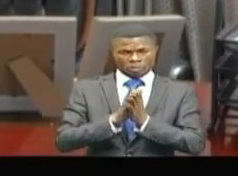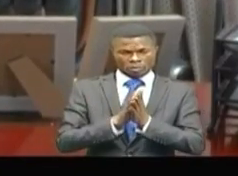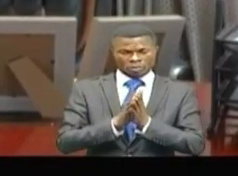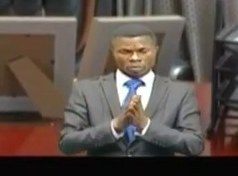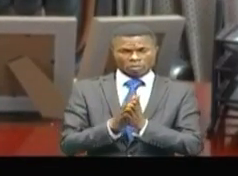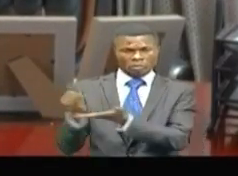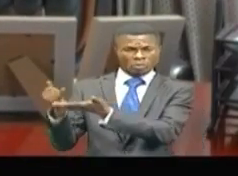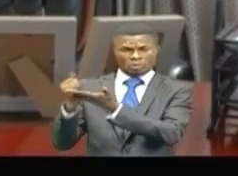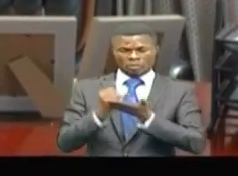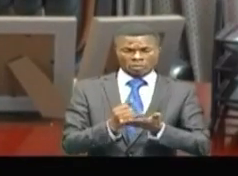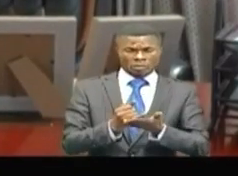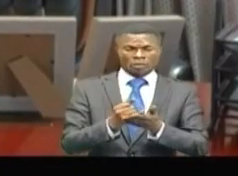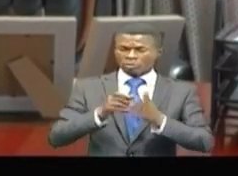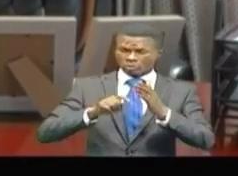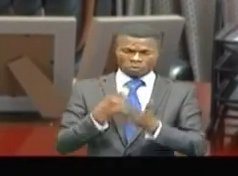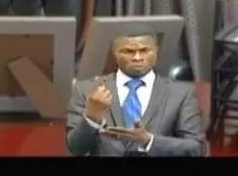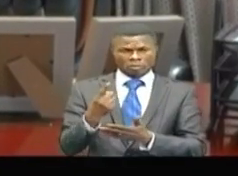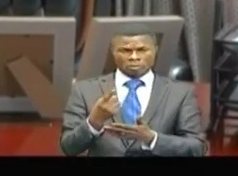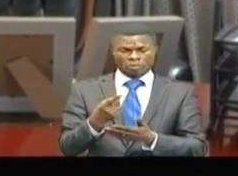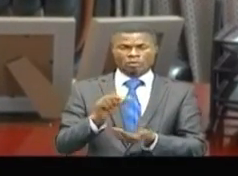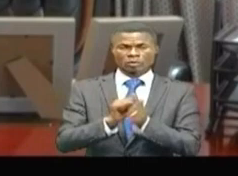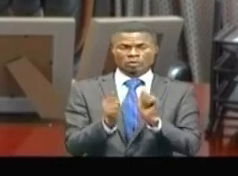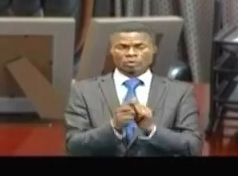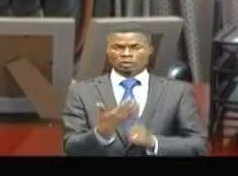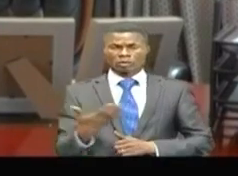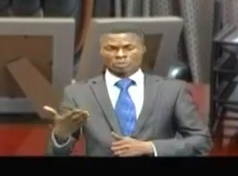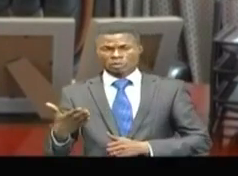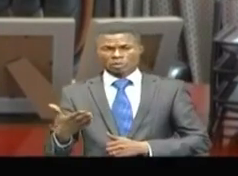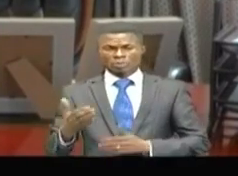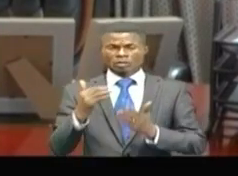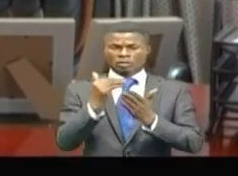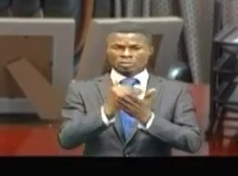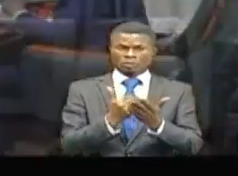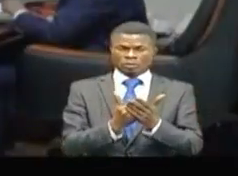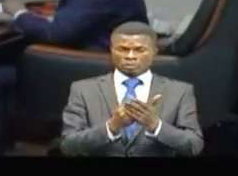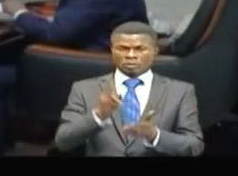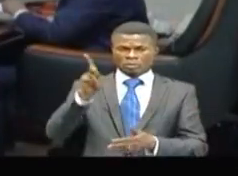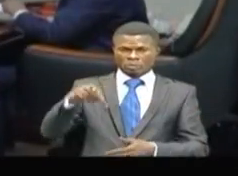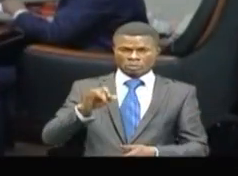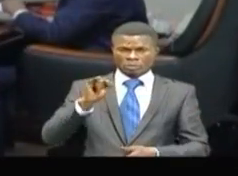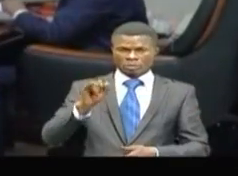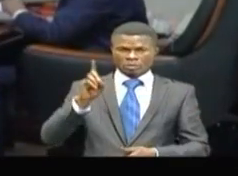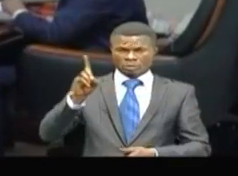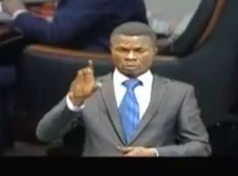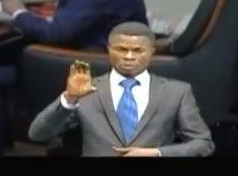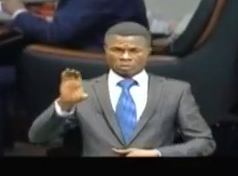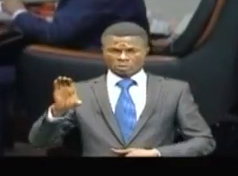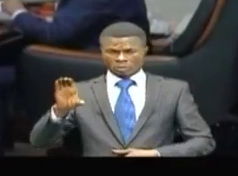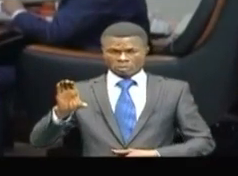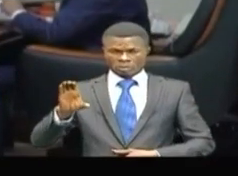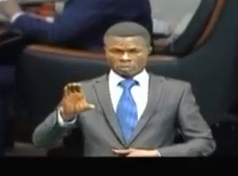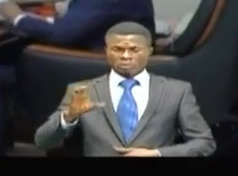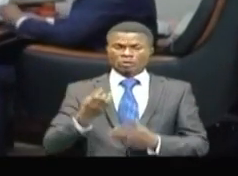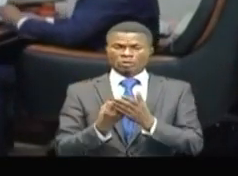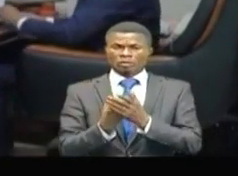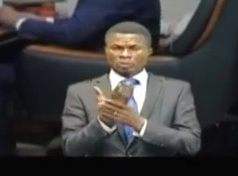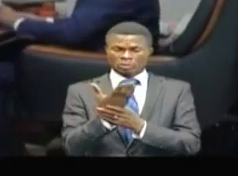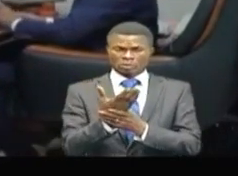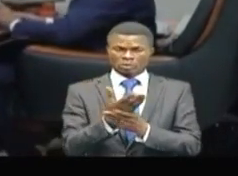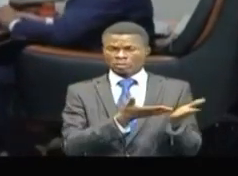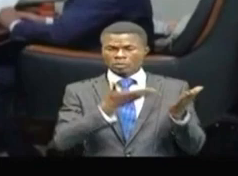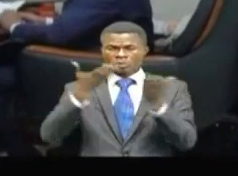investissement direct sur les composantes suivantes du PUIDC. La production,